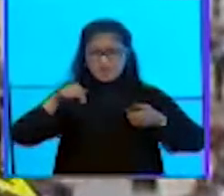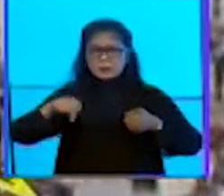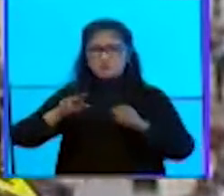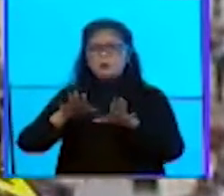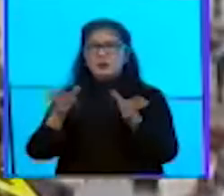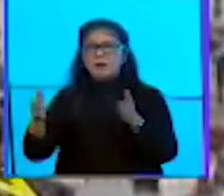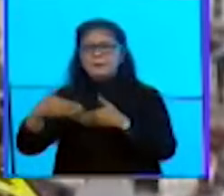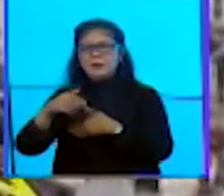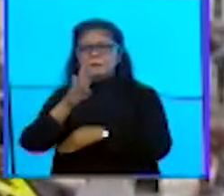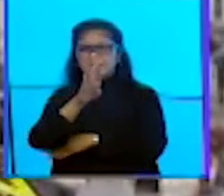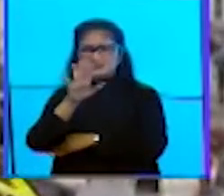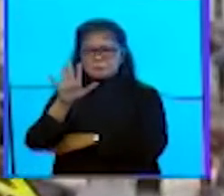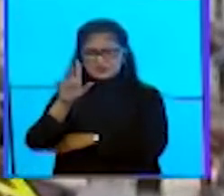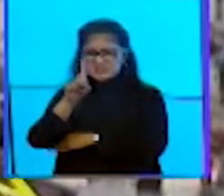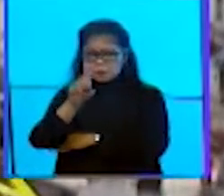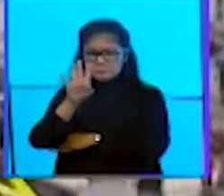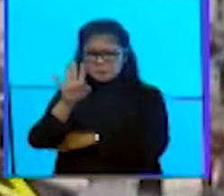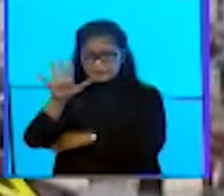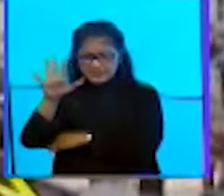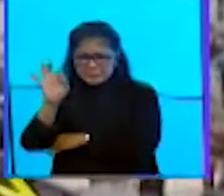tempat tidur menjadi total